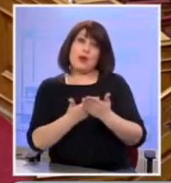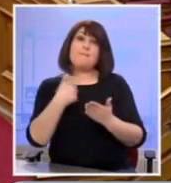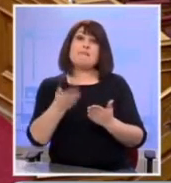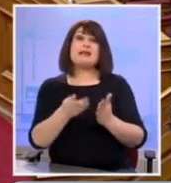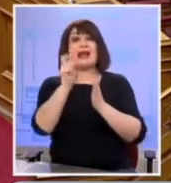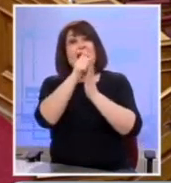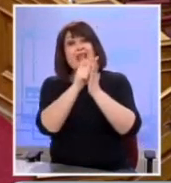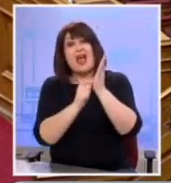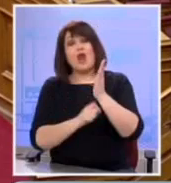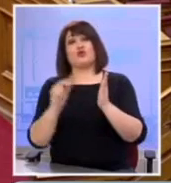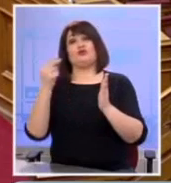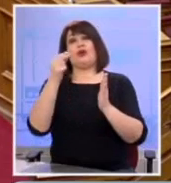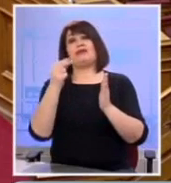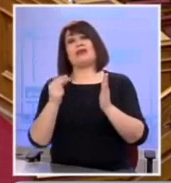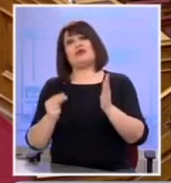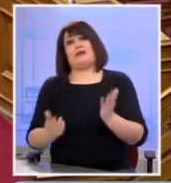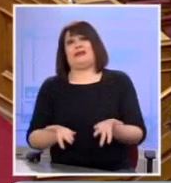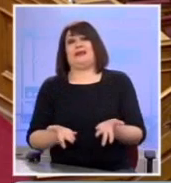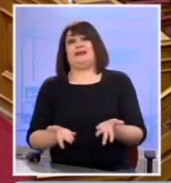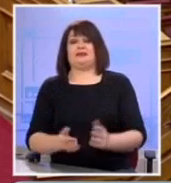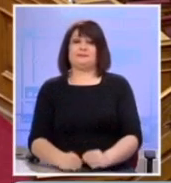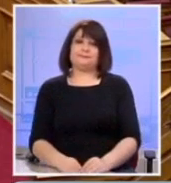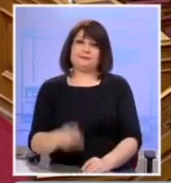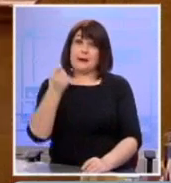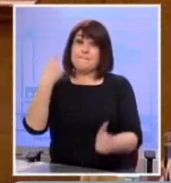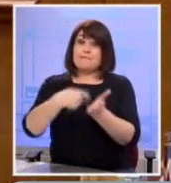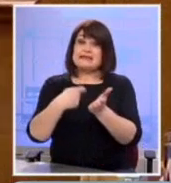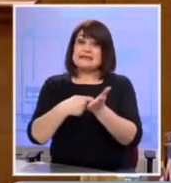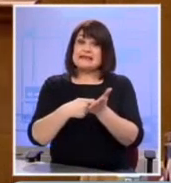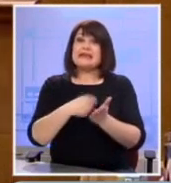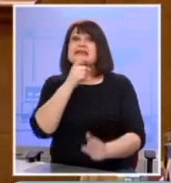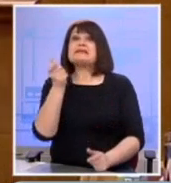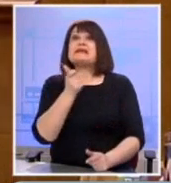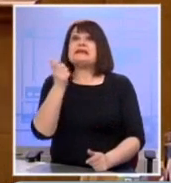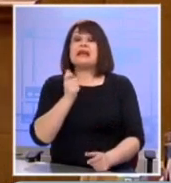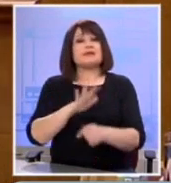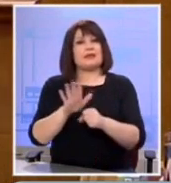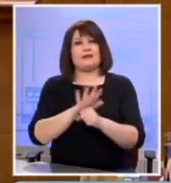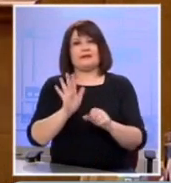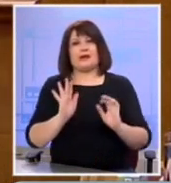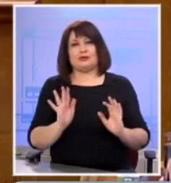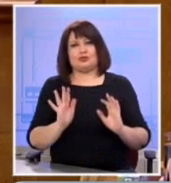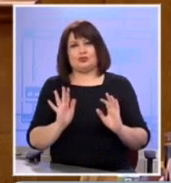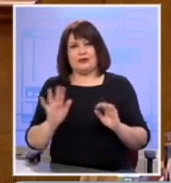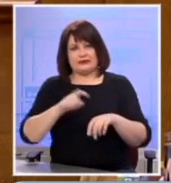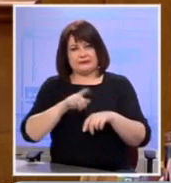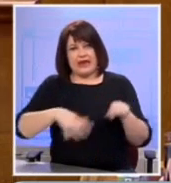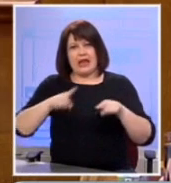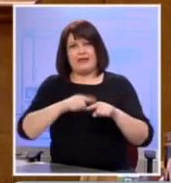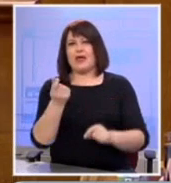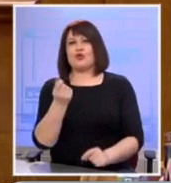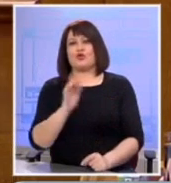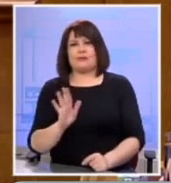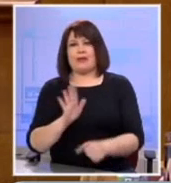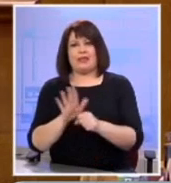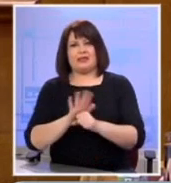κατάλογος μεγάλος των συναδέλφων σας. Μισθή και συντάξεις δεν αρκούν για την οικονομία αυτής της χώρας, για